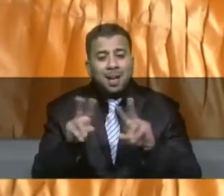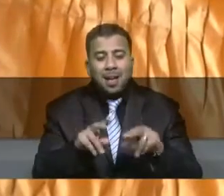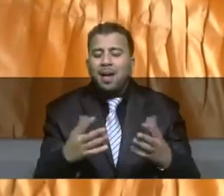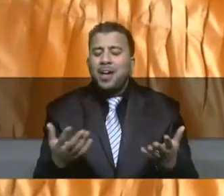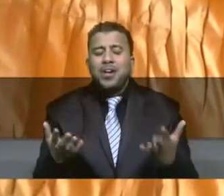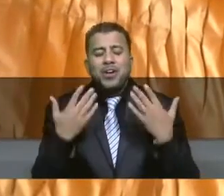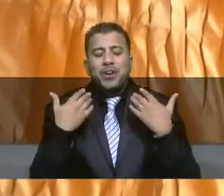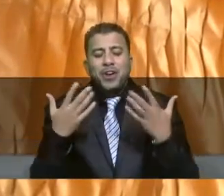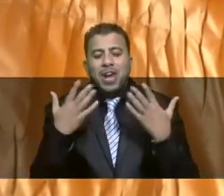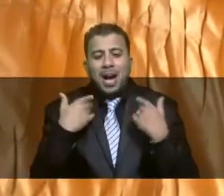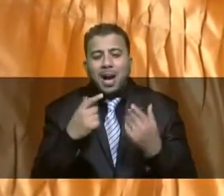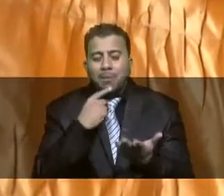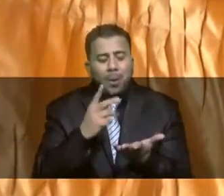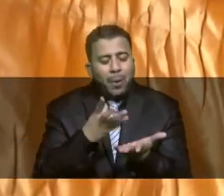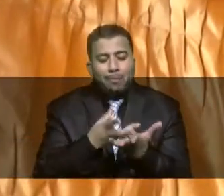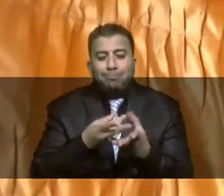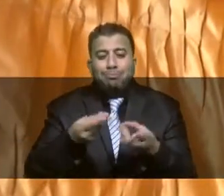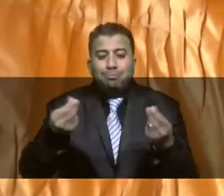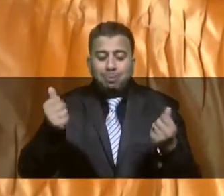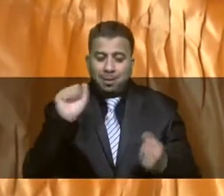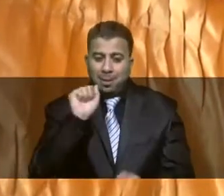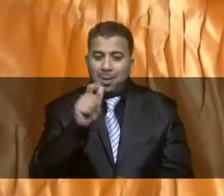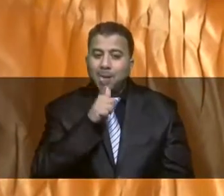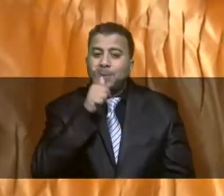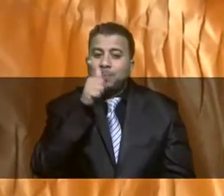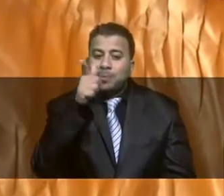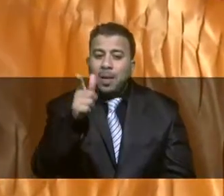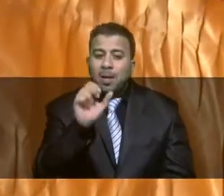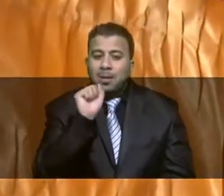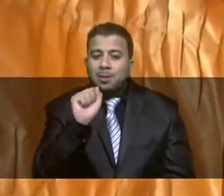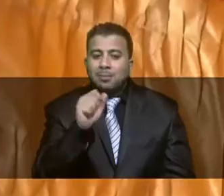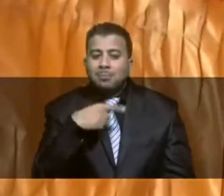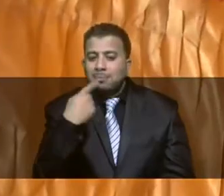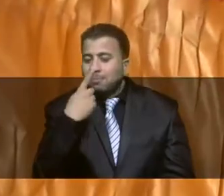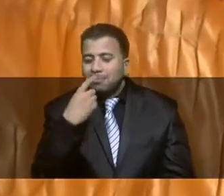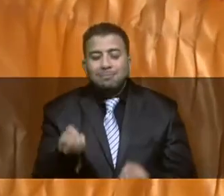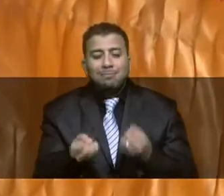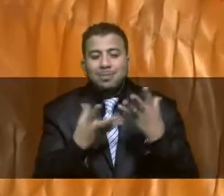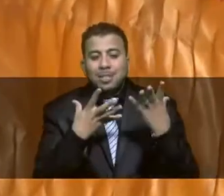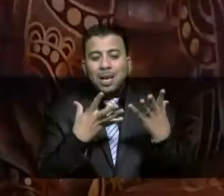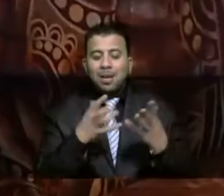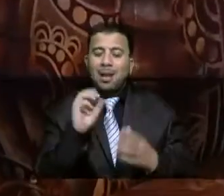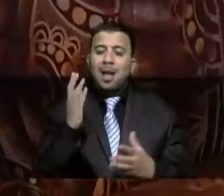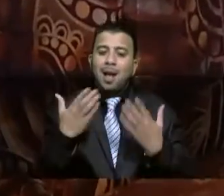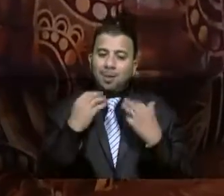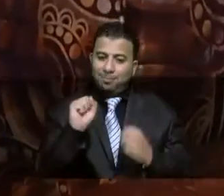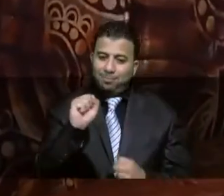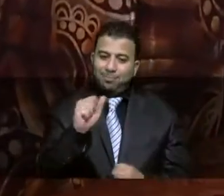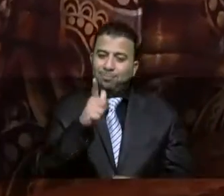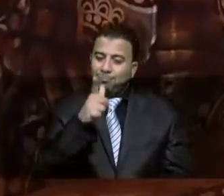الريح طي حروفها وكأنها جنت هوى وصهيلا.